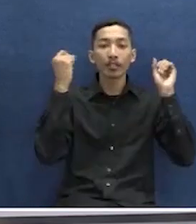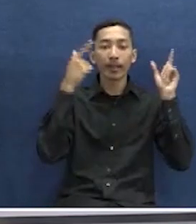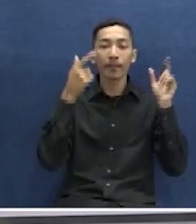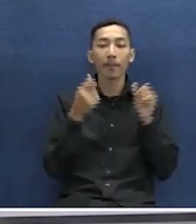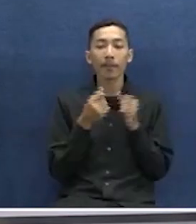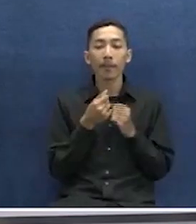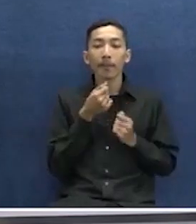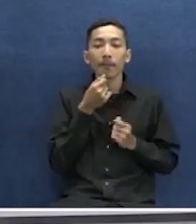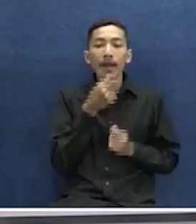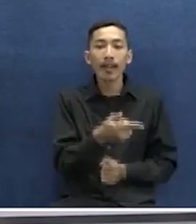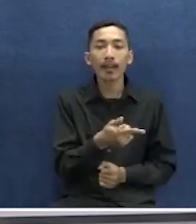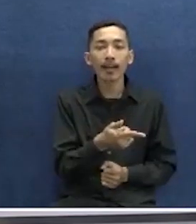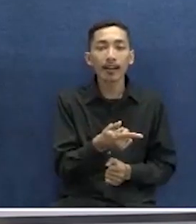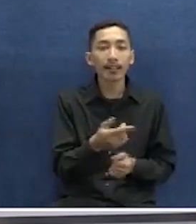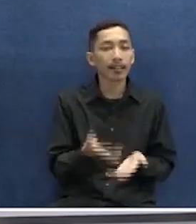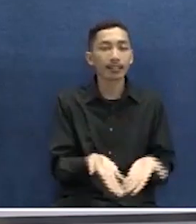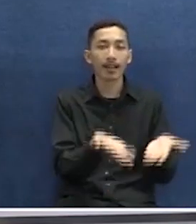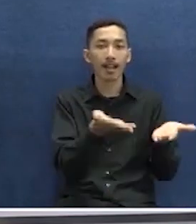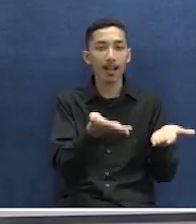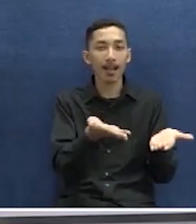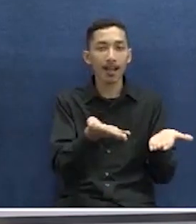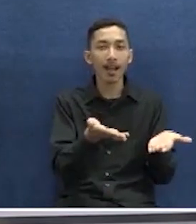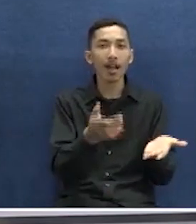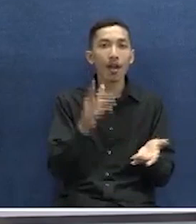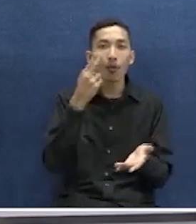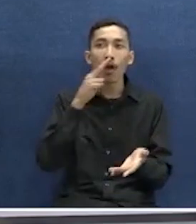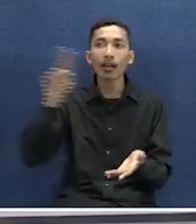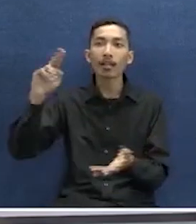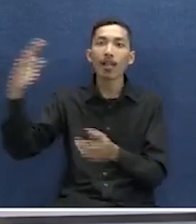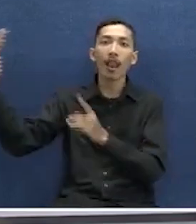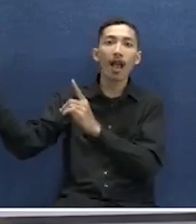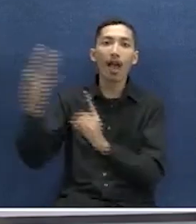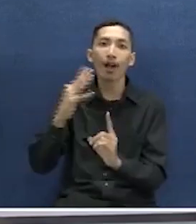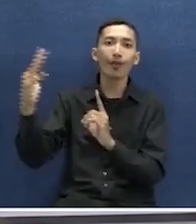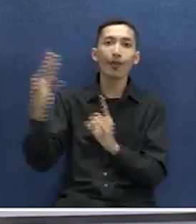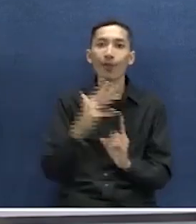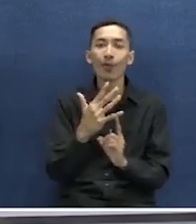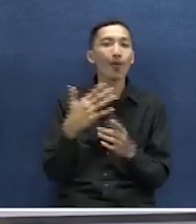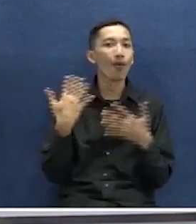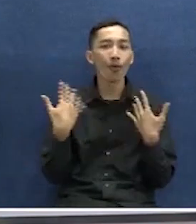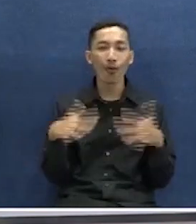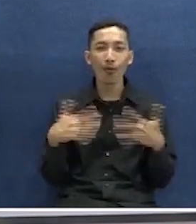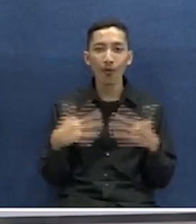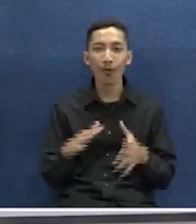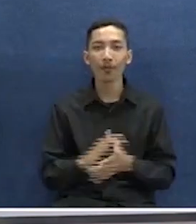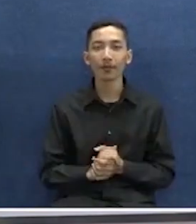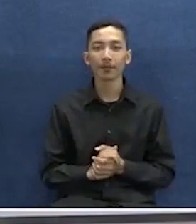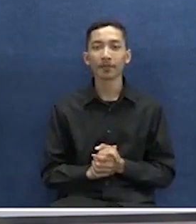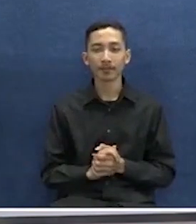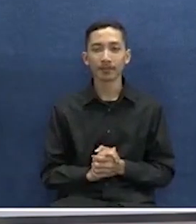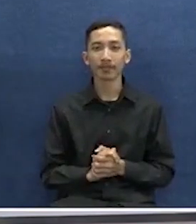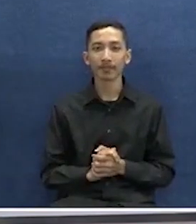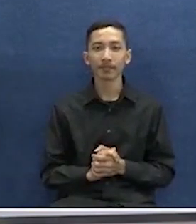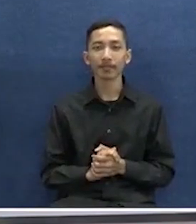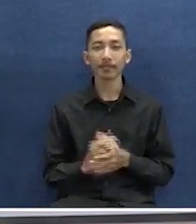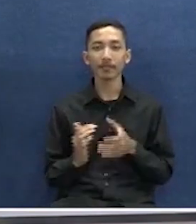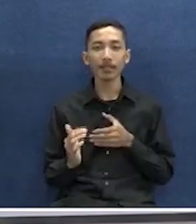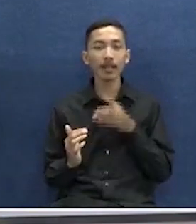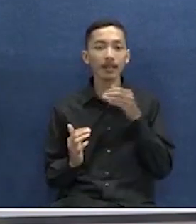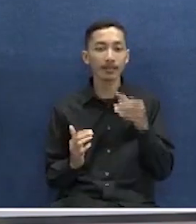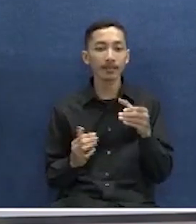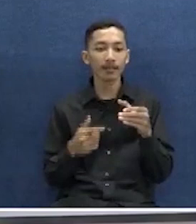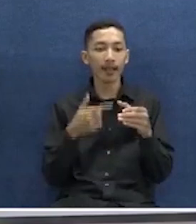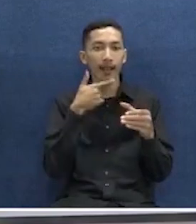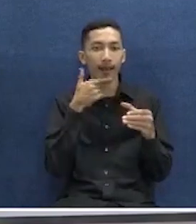dan itulah aku di luar negeri karena mereka mereka selalu bilang ya enggak ada harganya untuk satu citarasa yang terbaik